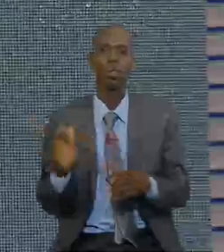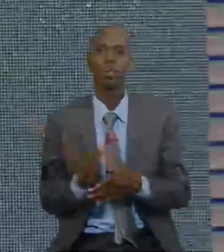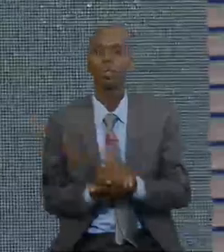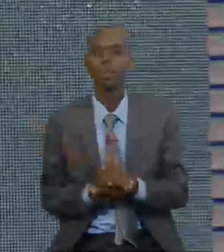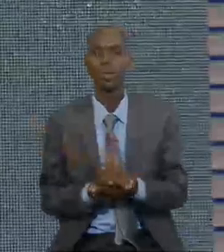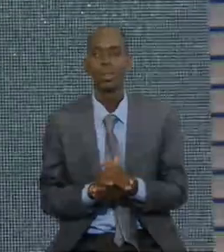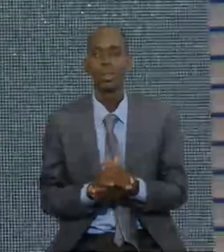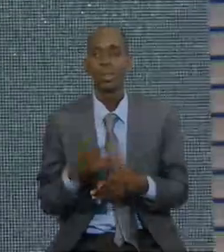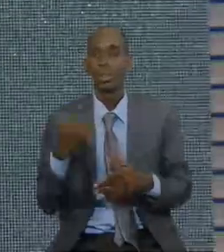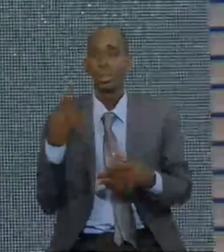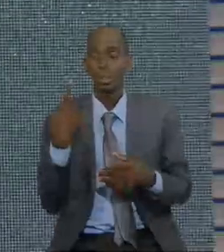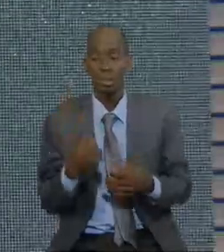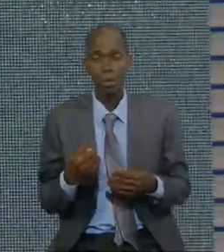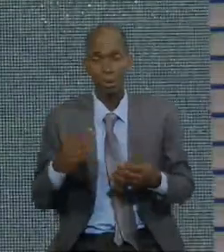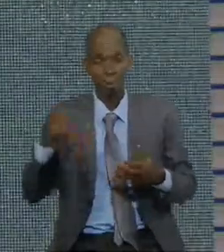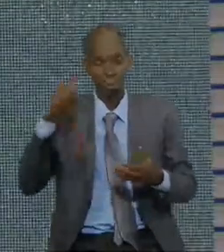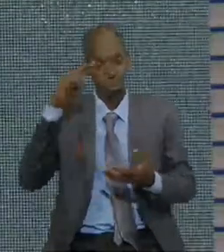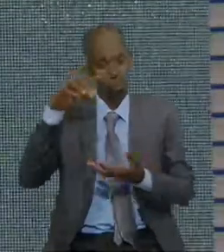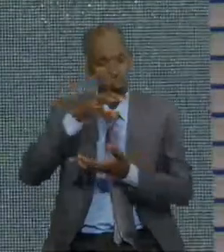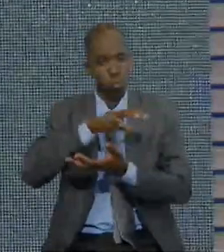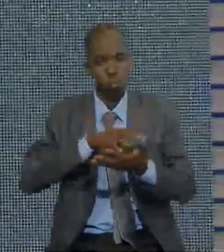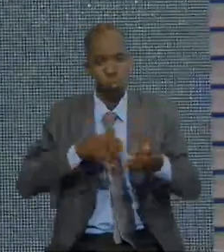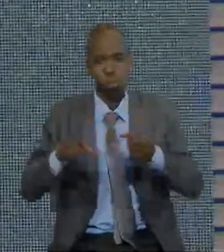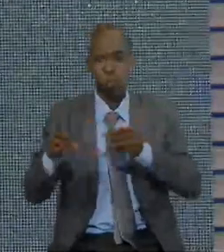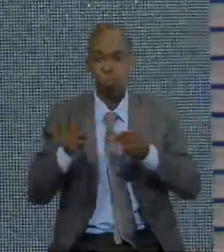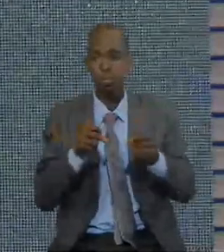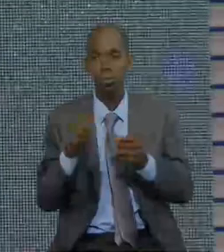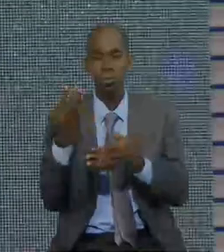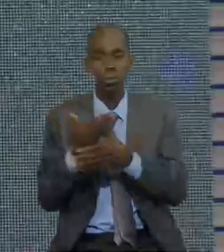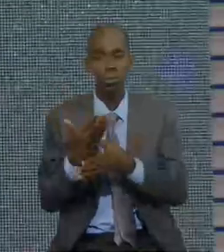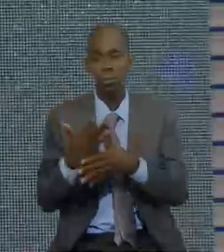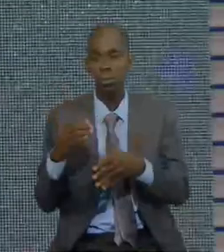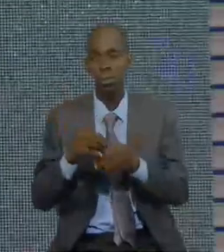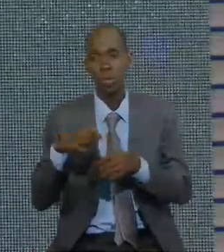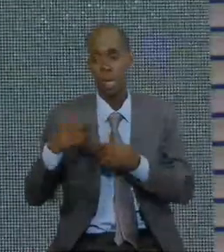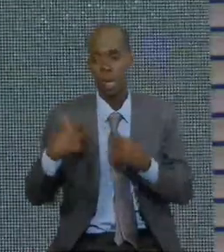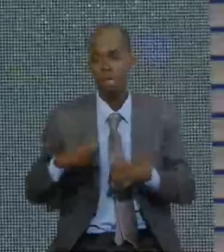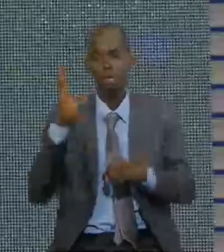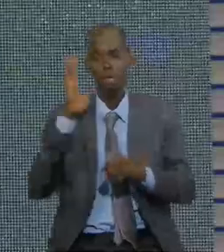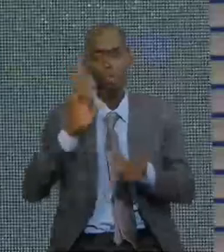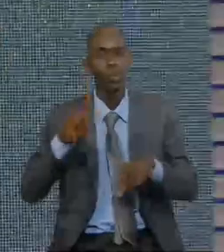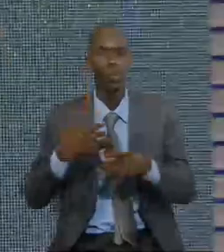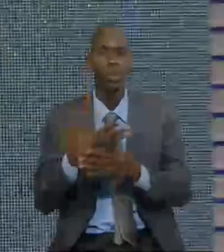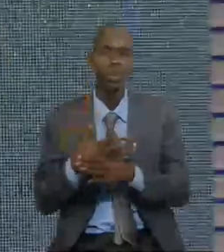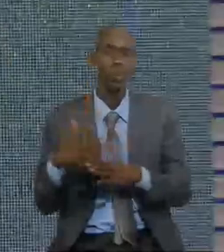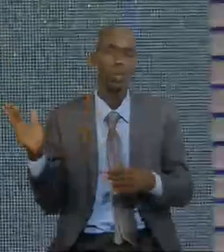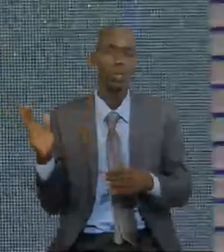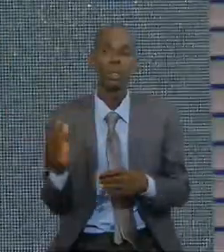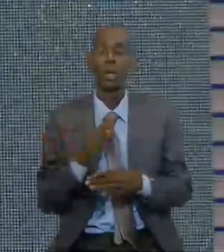ira le conflit de ton cœur s'en ira